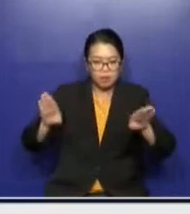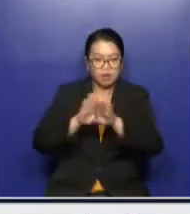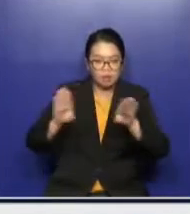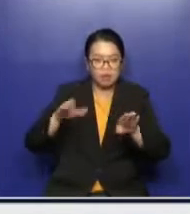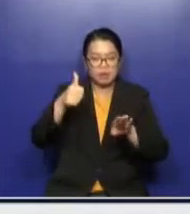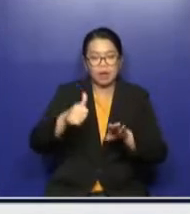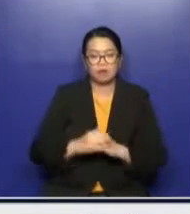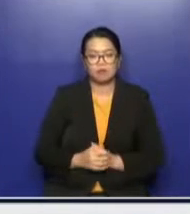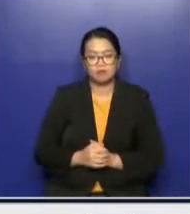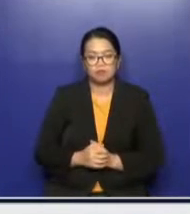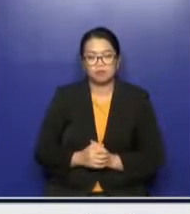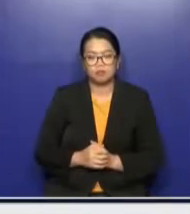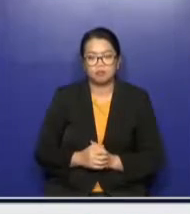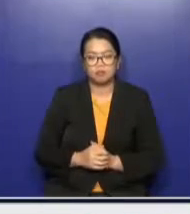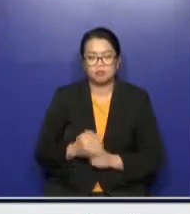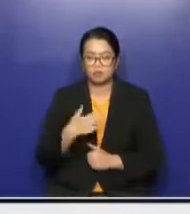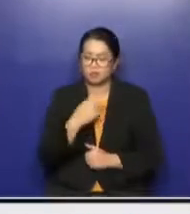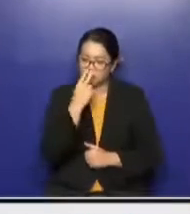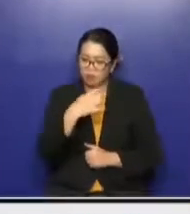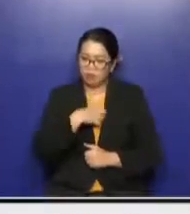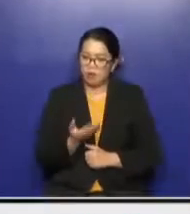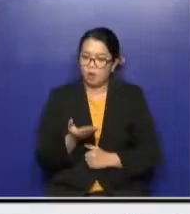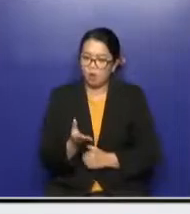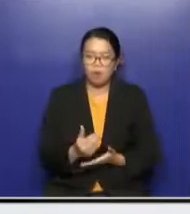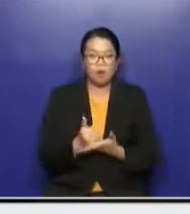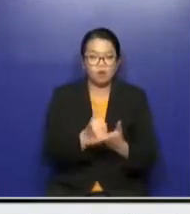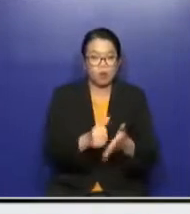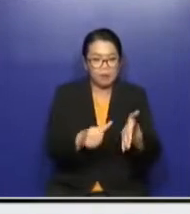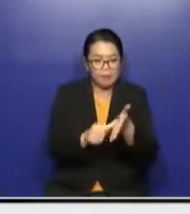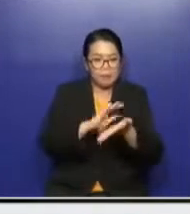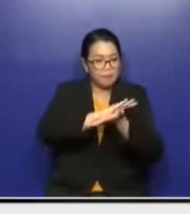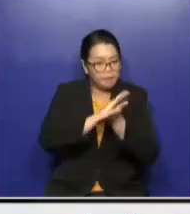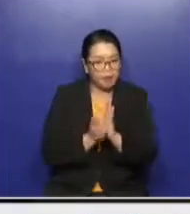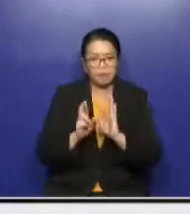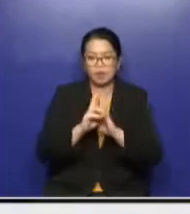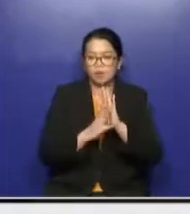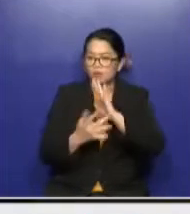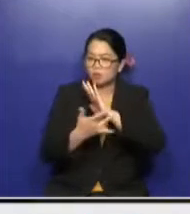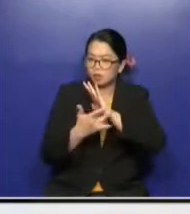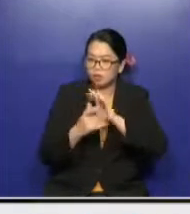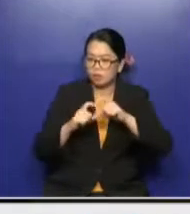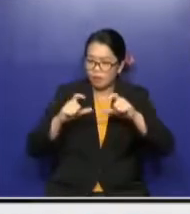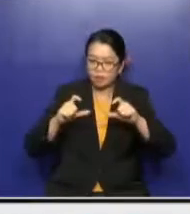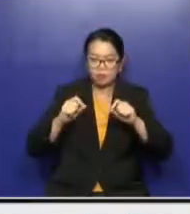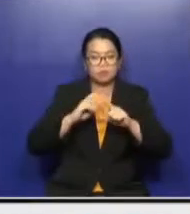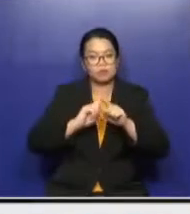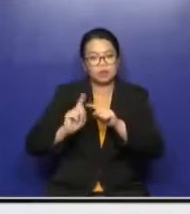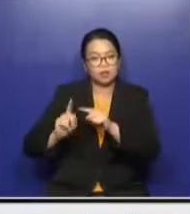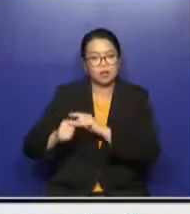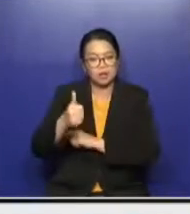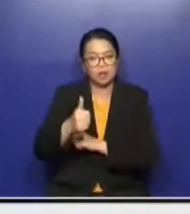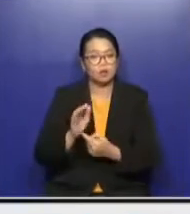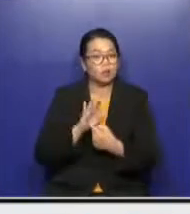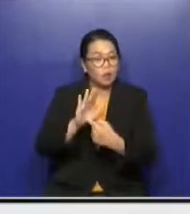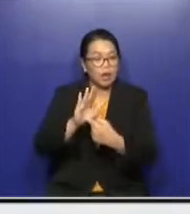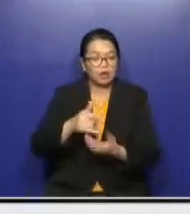ว่าเมื่อท่านจะปรับปรุงนะคะเรื่องเกี่ยวกับอิเล็กทรอนิกส์ทั้งหลายเนี่ยอย่างเช่น